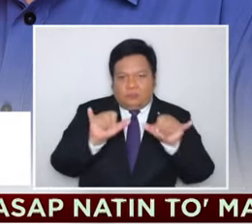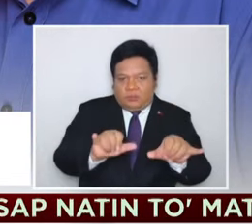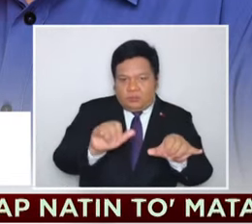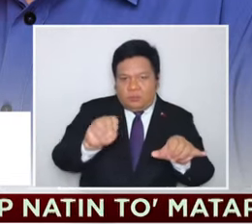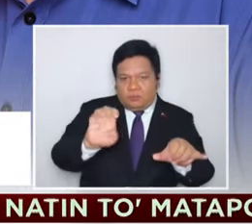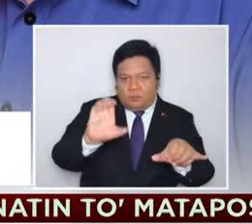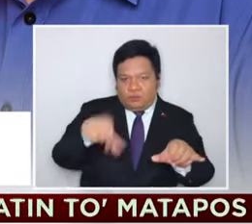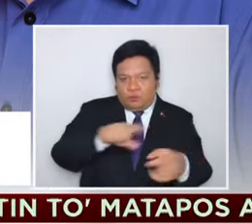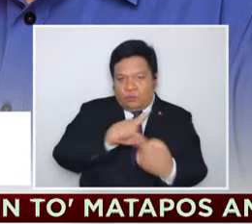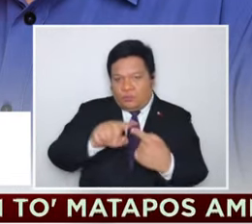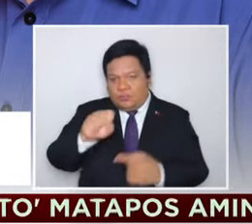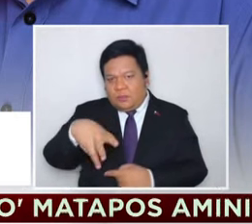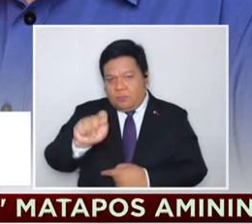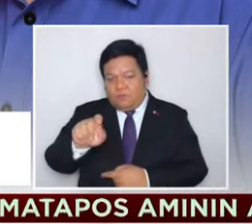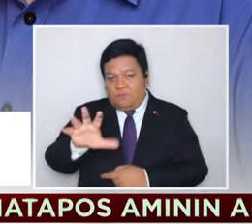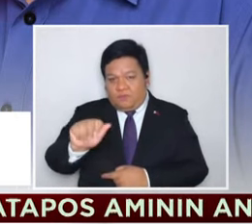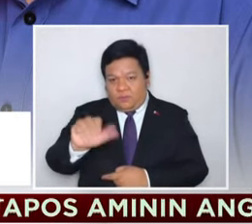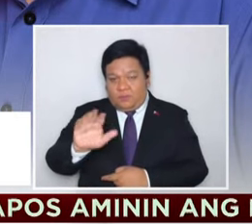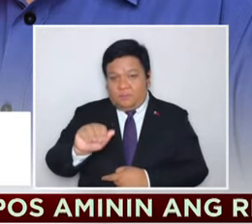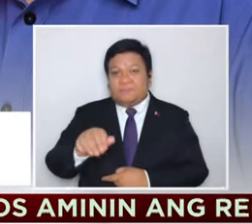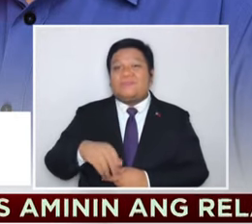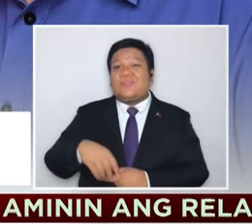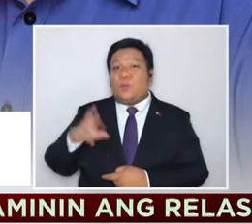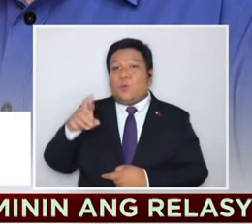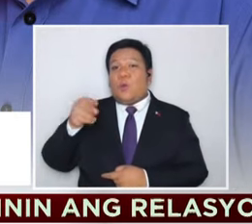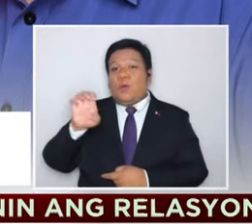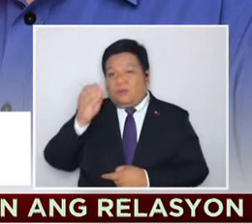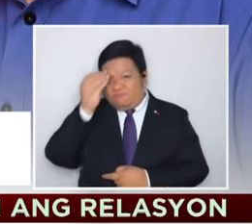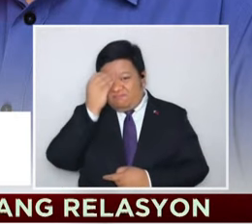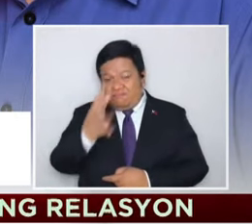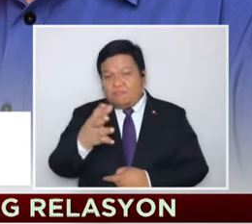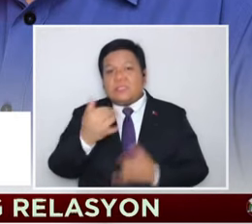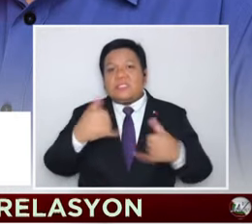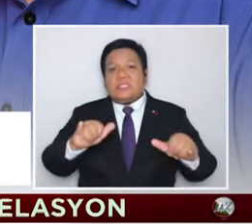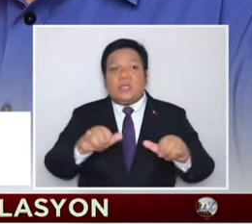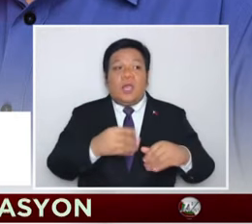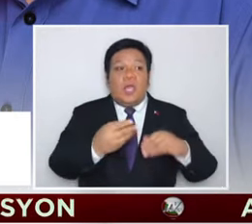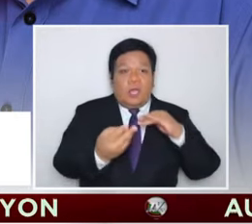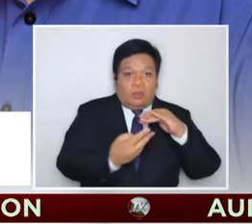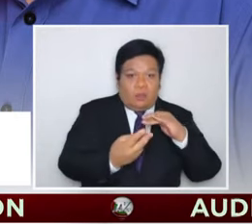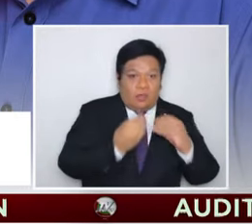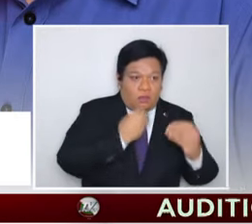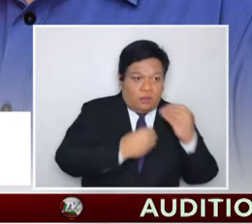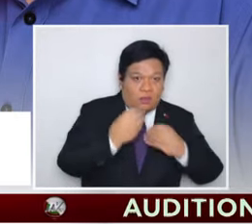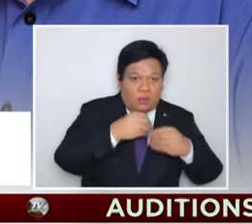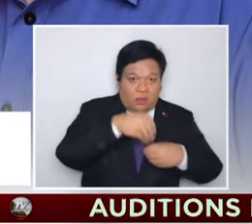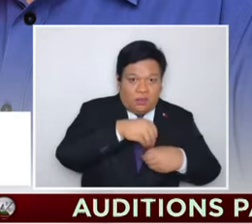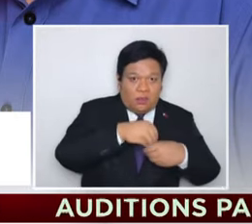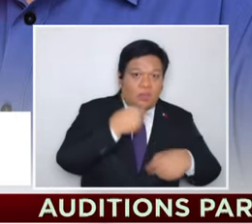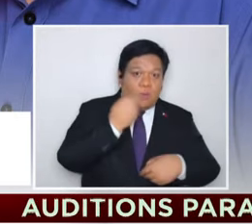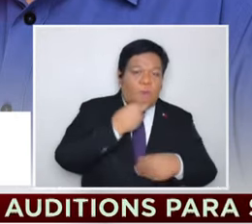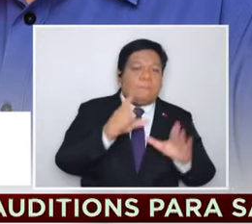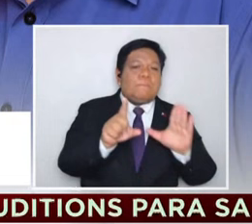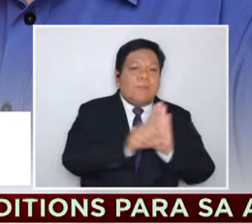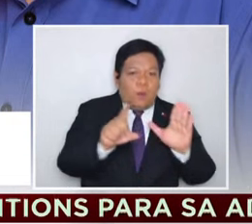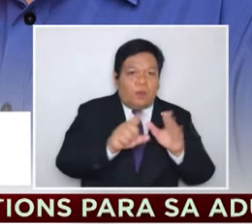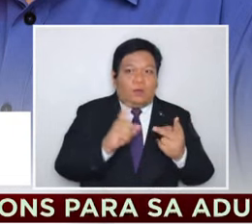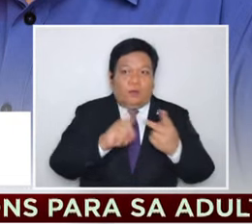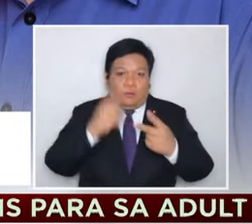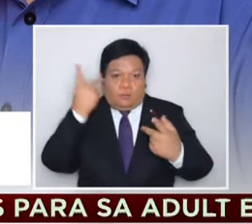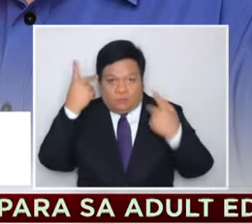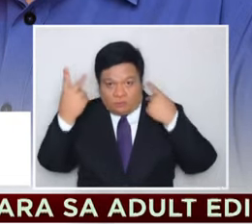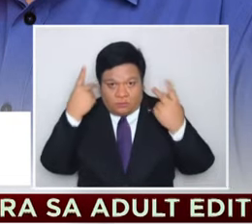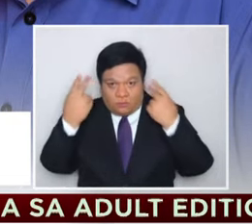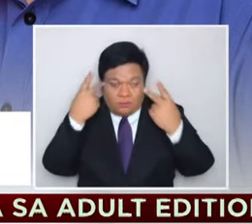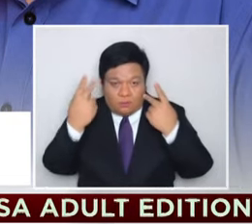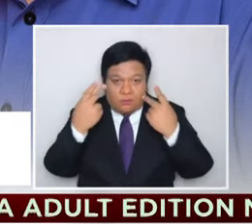Roque, mananatiling bawal ang indoor at alfresco dine-in services, personal care services, kasama